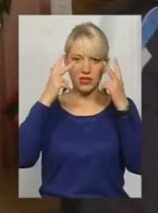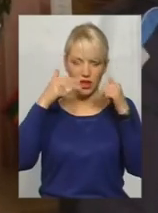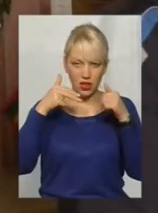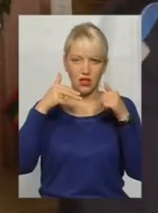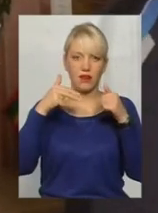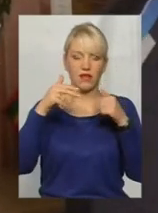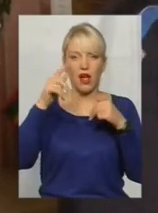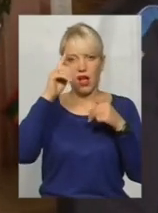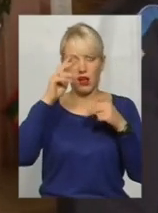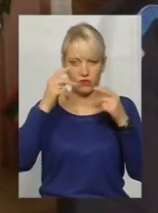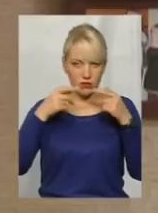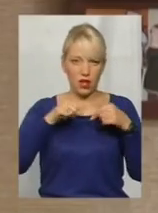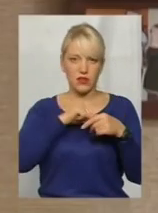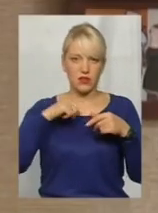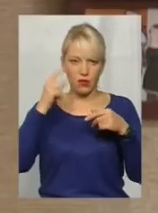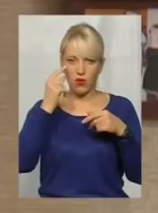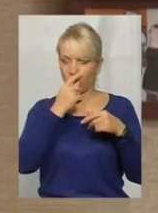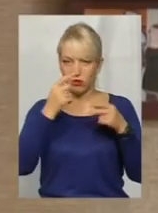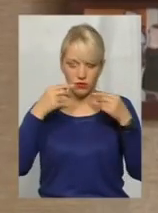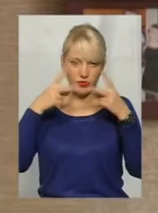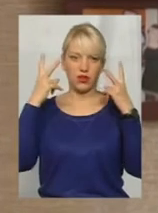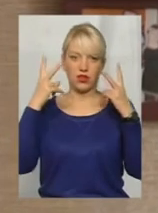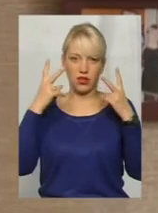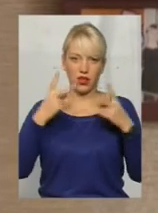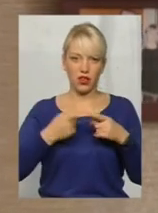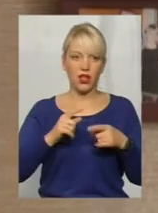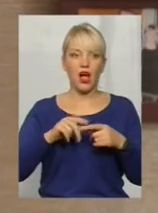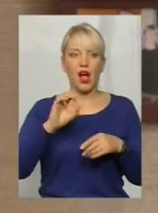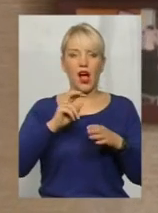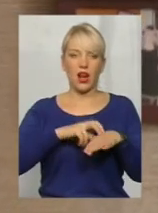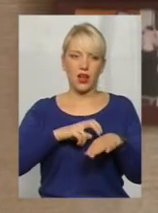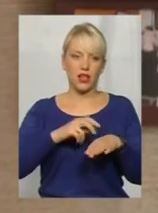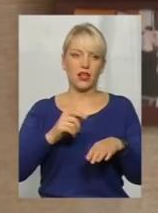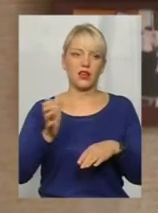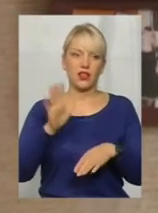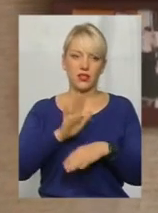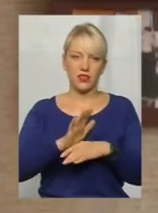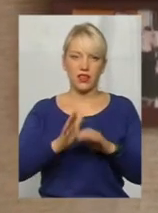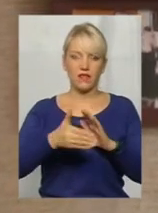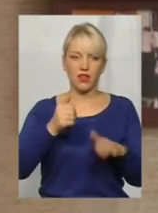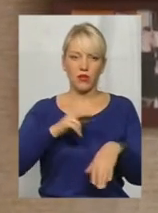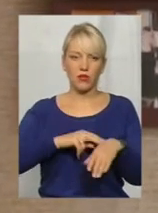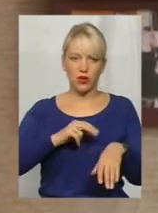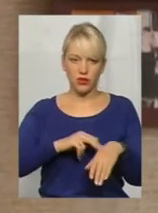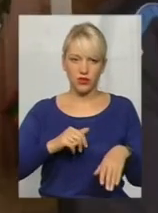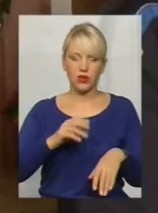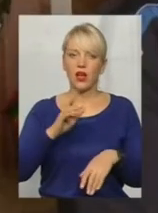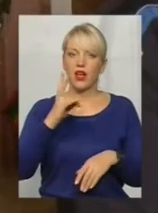назад. Я просто був в ужасі. Натомість лікарка наказала викликати поліцію. Так і не дочекавшись правоохоронців, медик